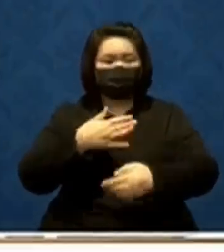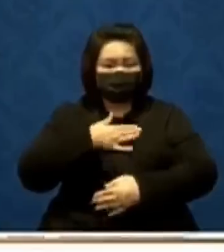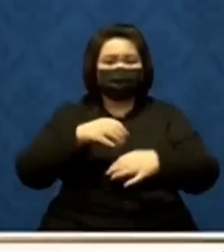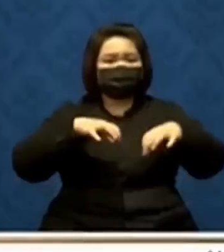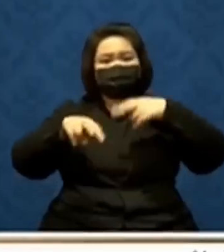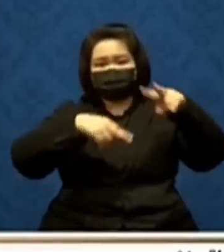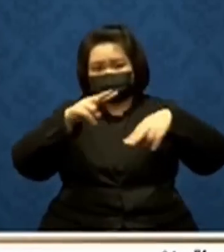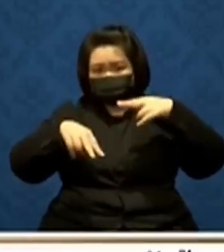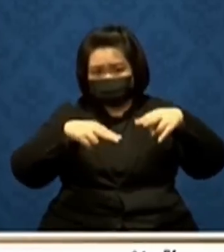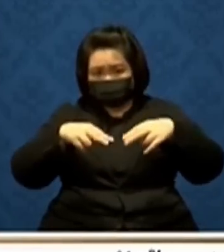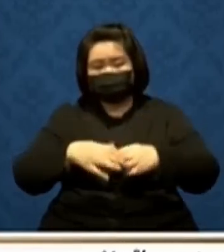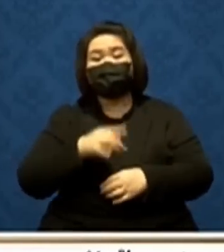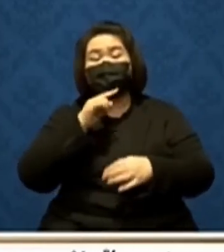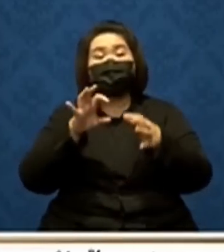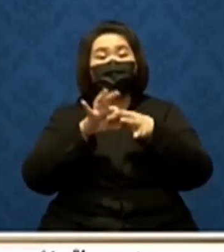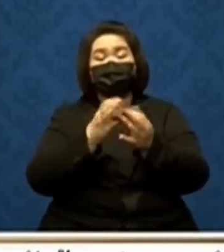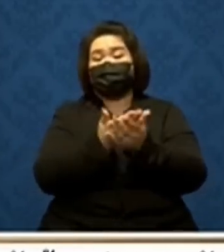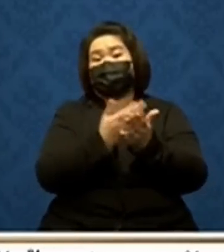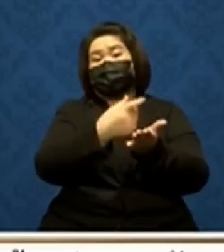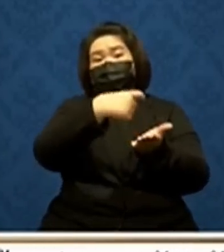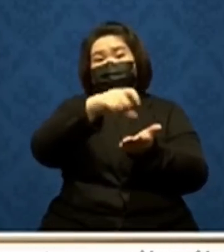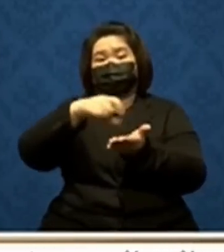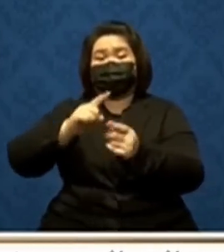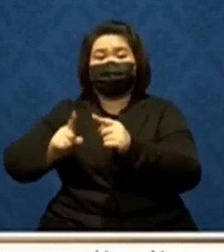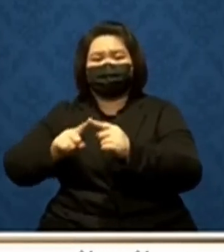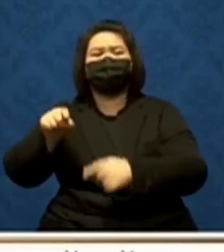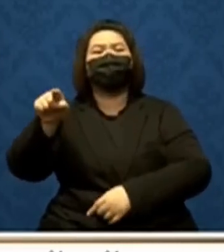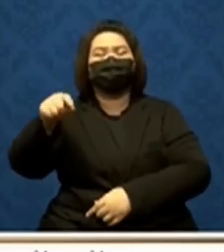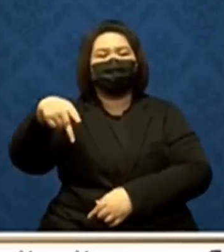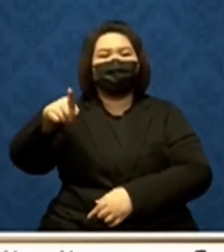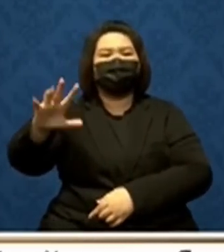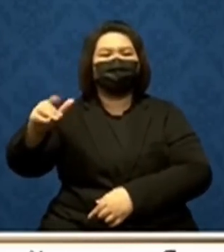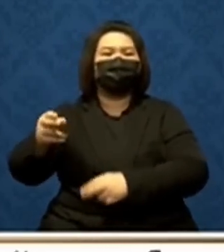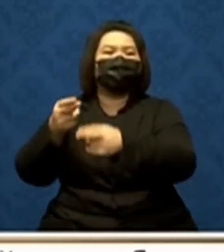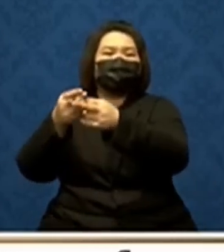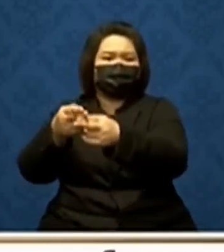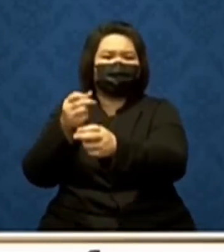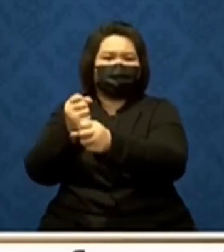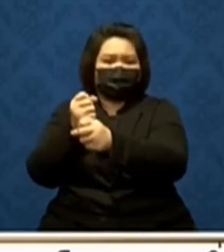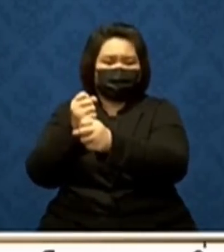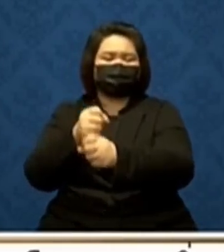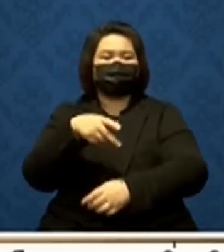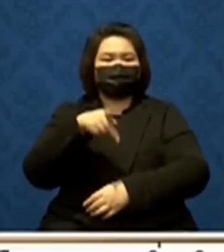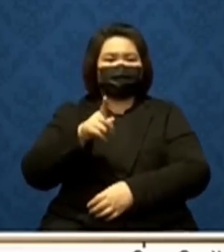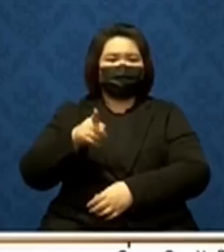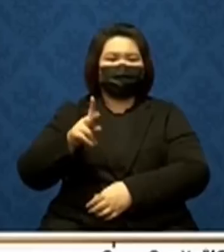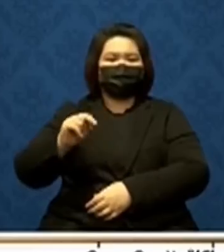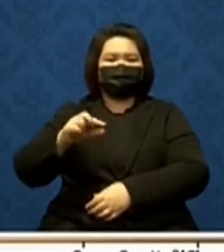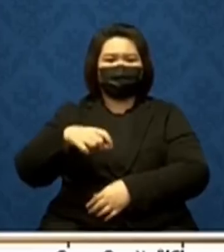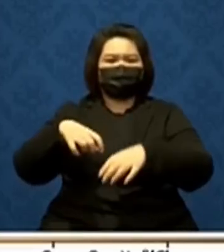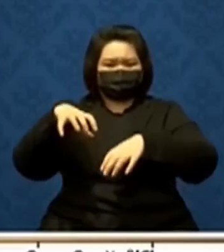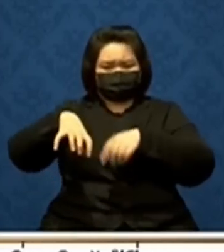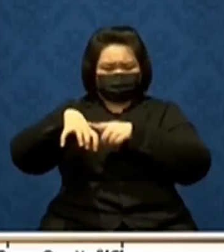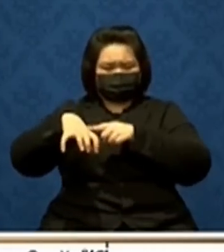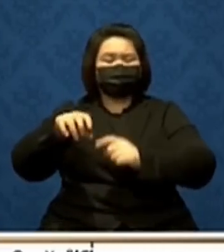และเส้นทางการเงินที่ท่านพูดนั้นป.ป.ช.ดำเนินการป้องออเขาก็เป็นองค์กรตามกฎหมาย